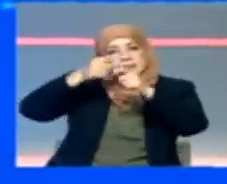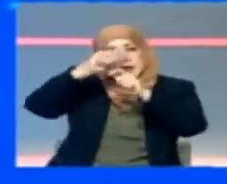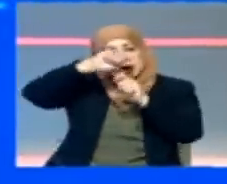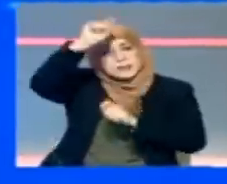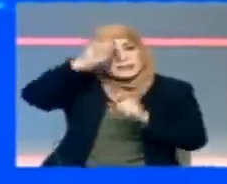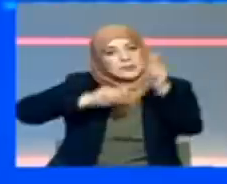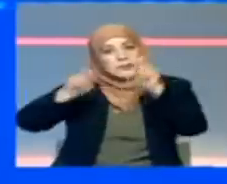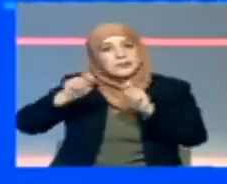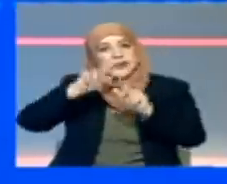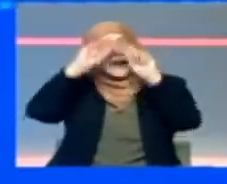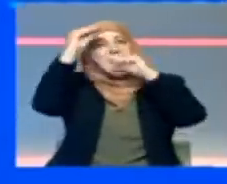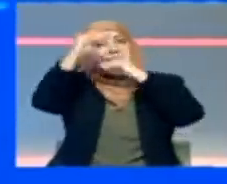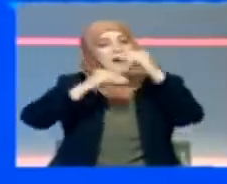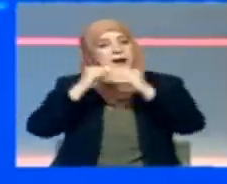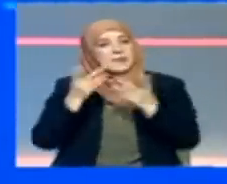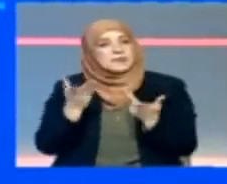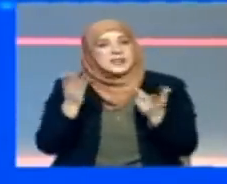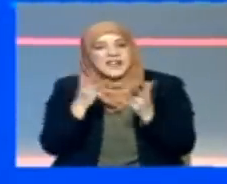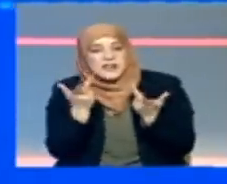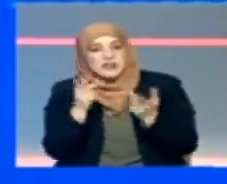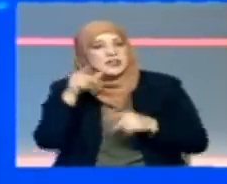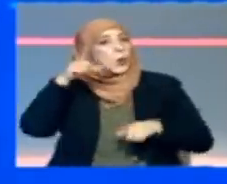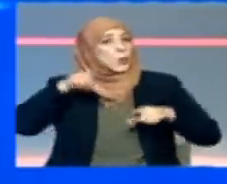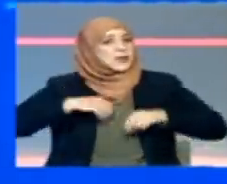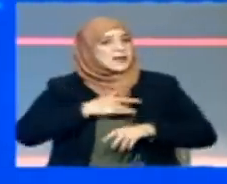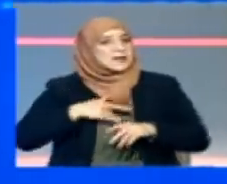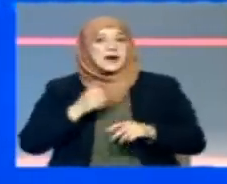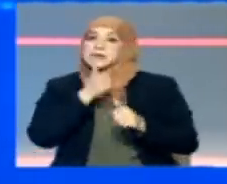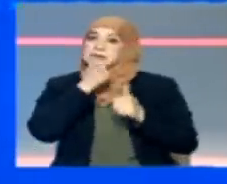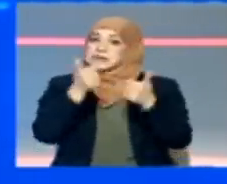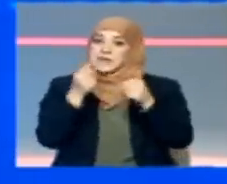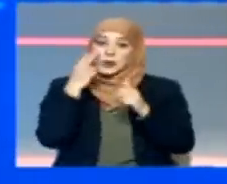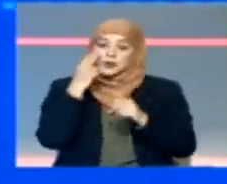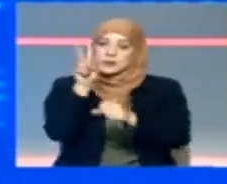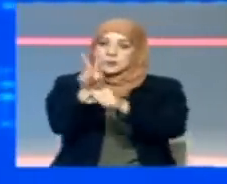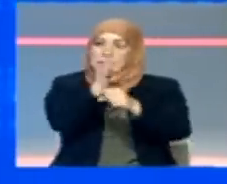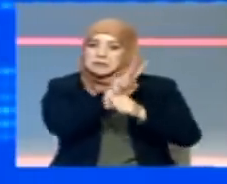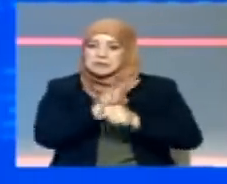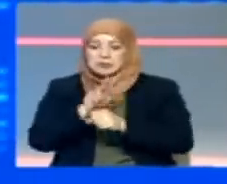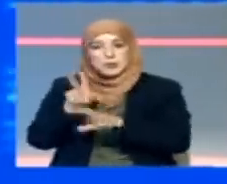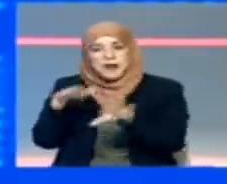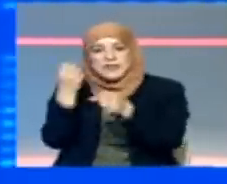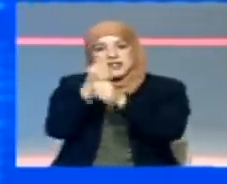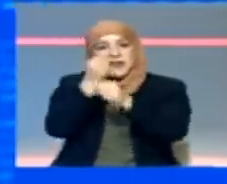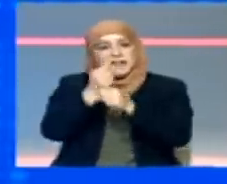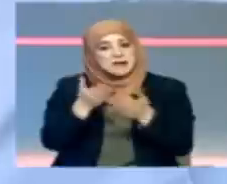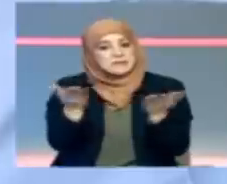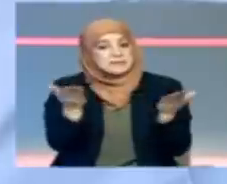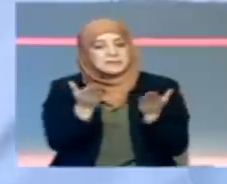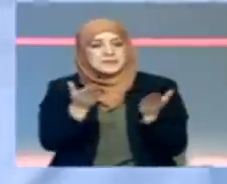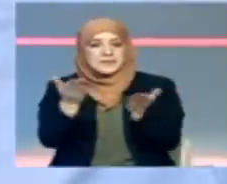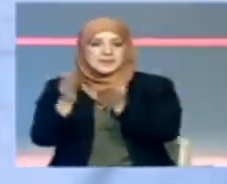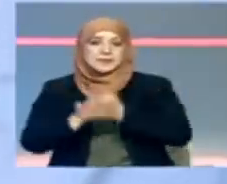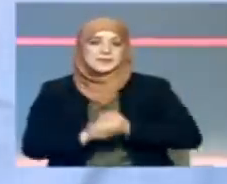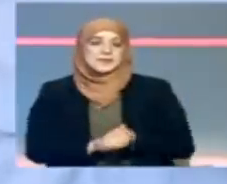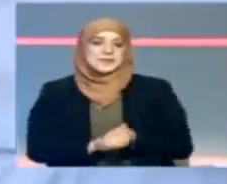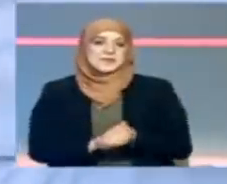وزير الصحة ثمن هذا المجهود واطلع في زيارة ميدانية على سير عمل المخبر.